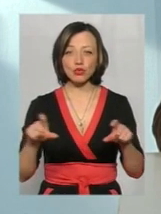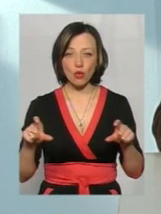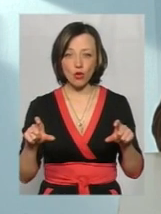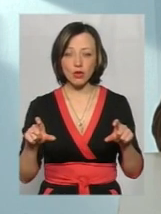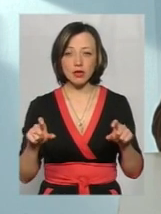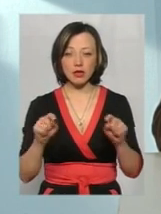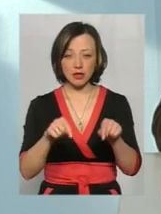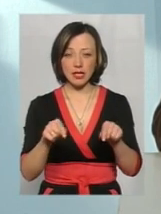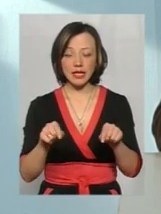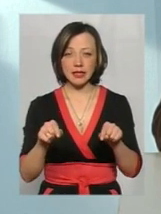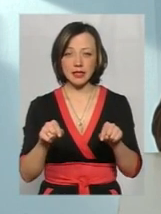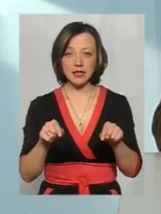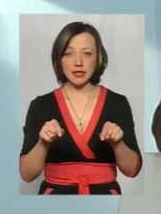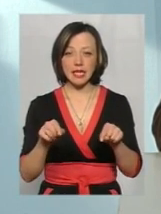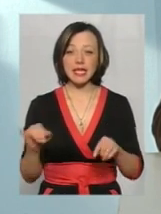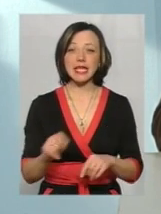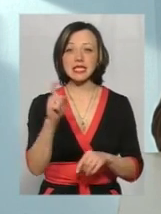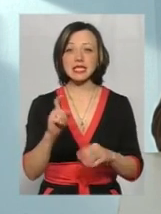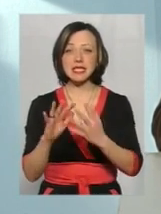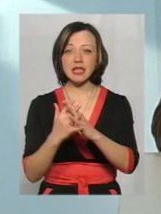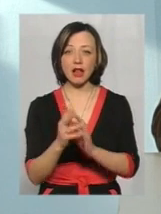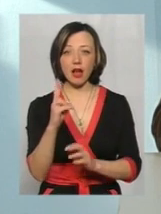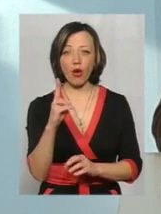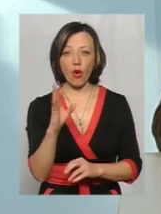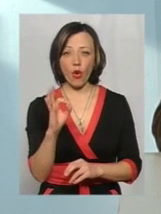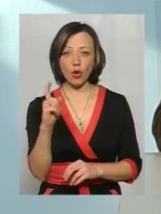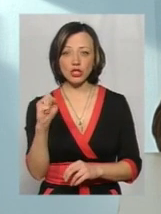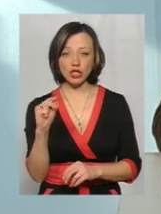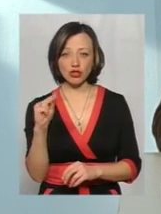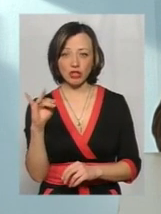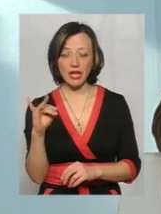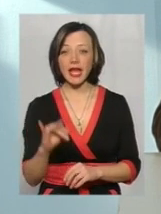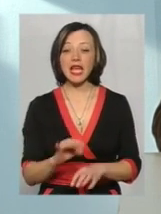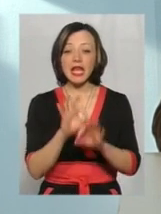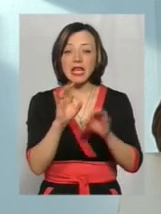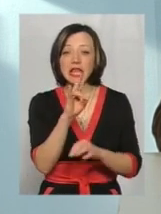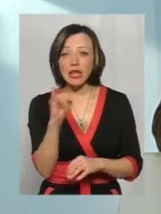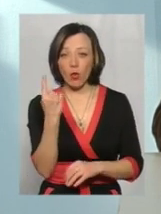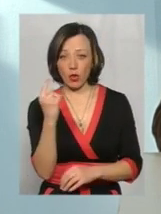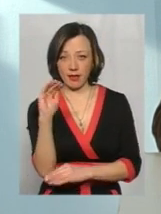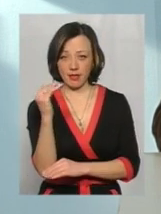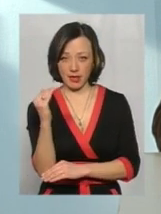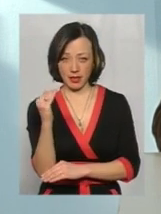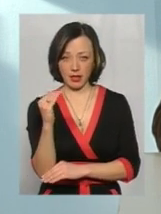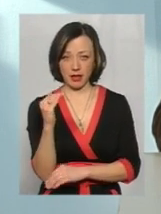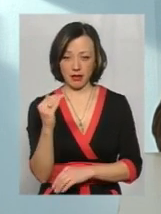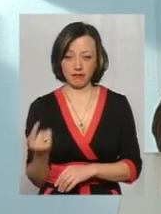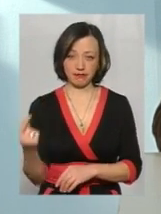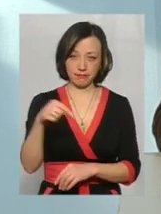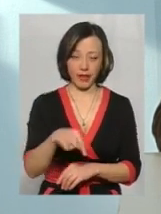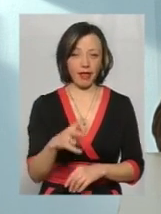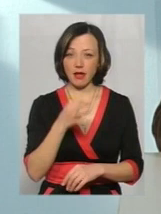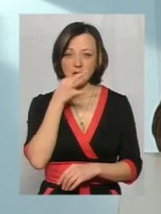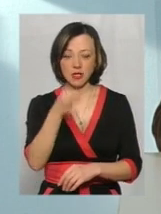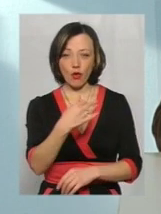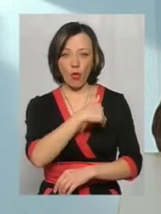в ці школи із села Козачки. Жоден із учнів уже летичівських шкіл не сказав,